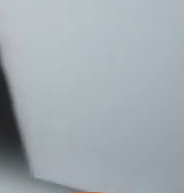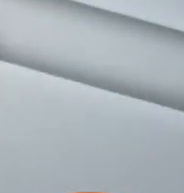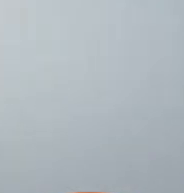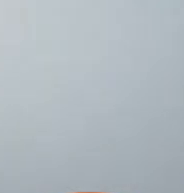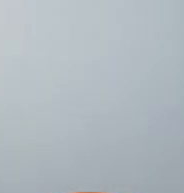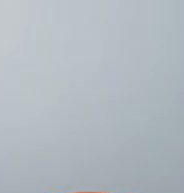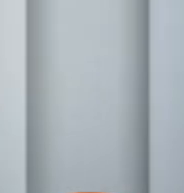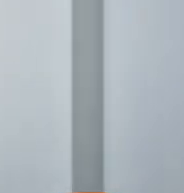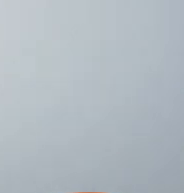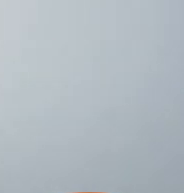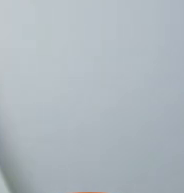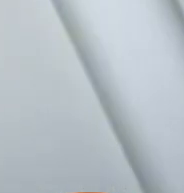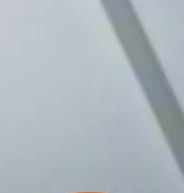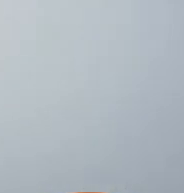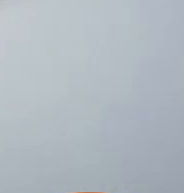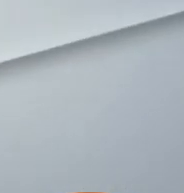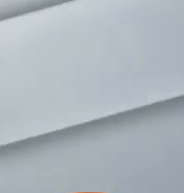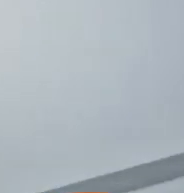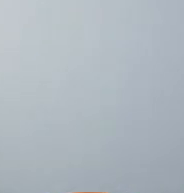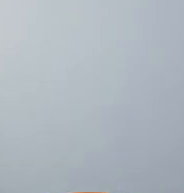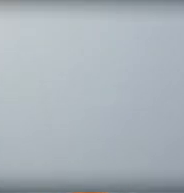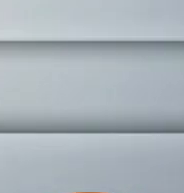الحلقه k